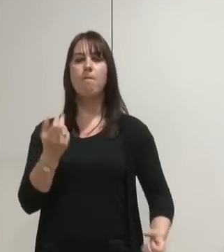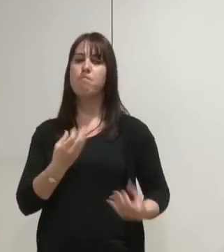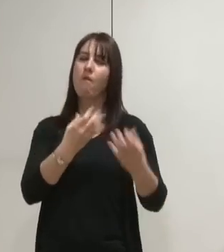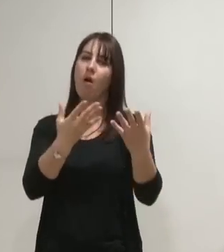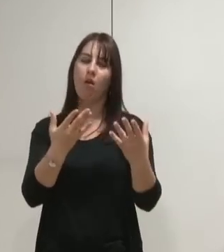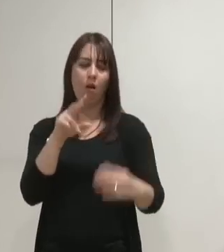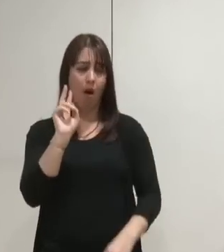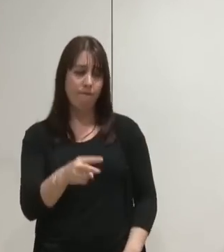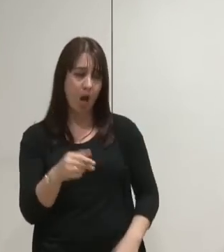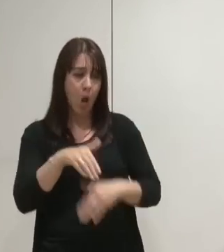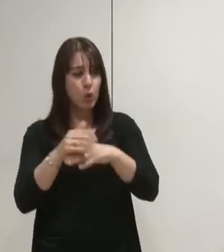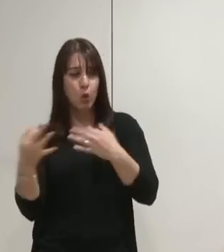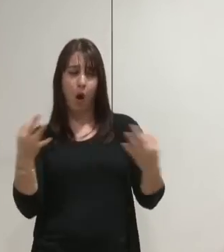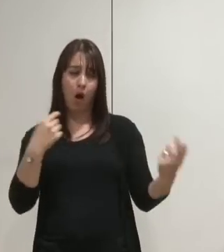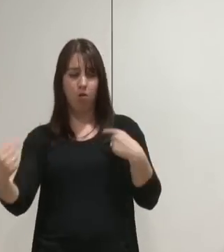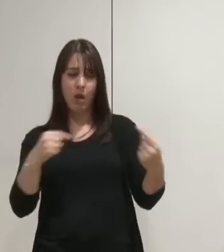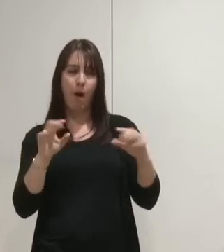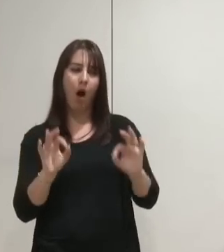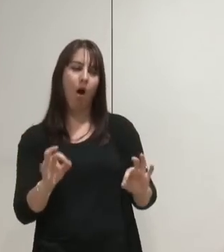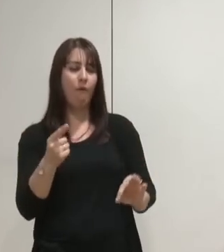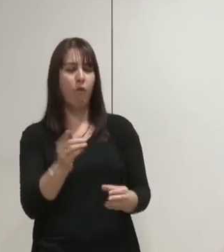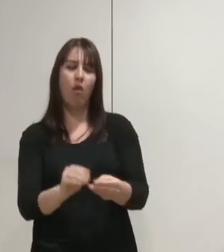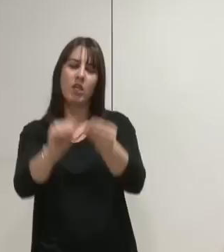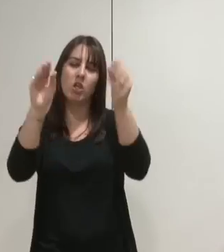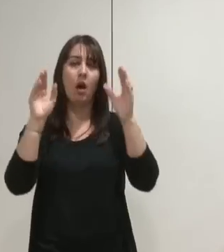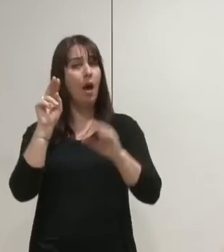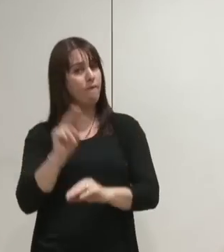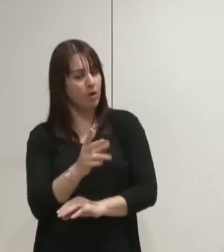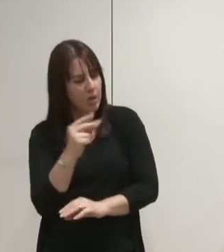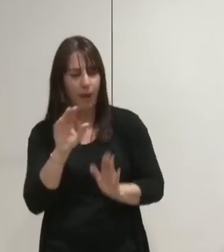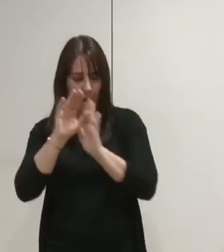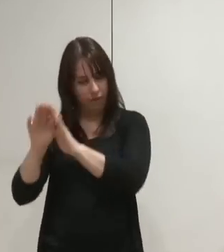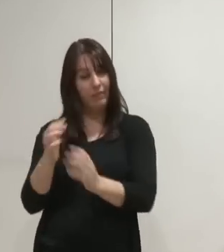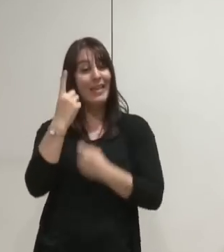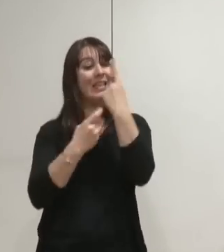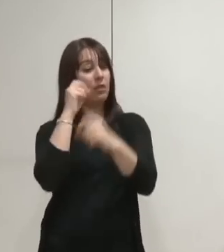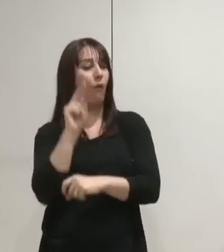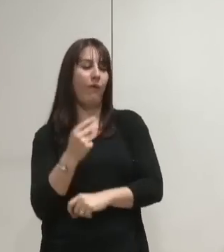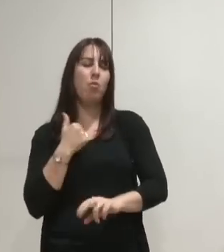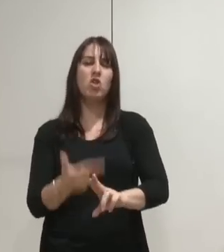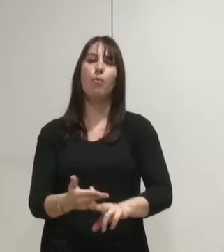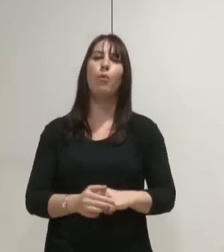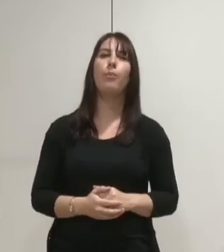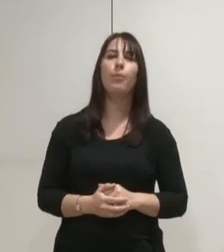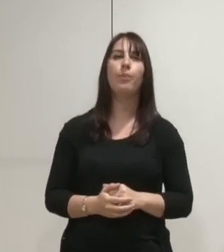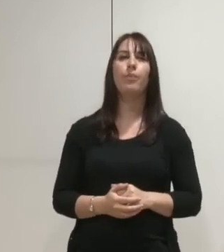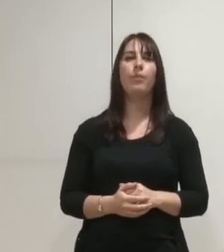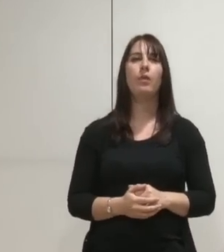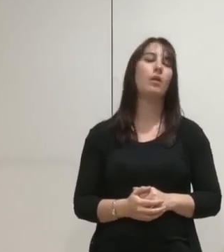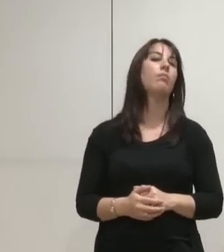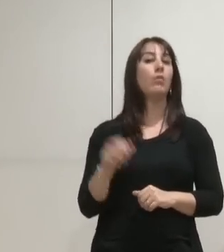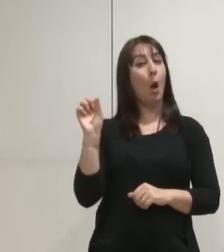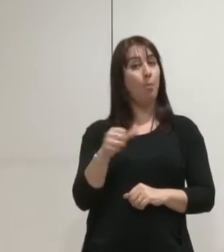adapté au débat ce soir mais c'est pas grave vous avez posé de vraies questions il faut y répondre la première et vous